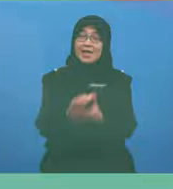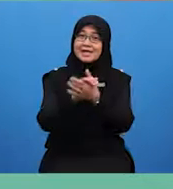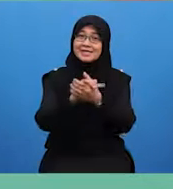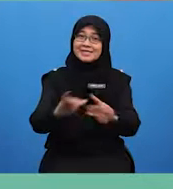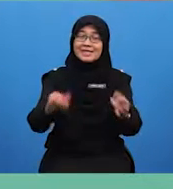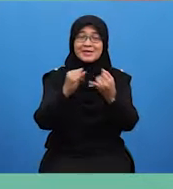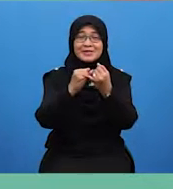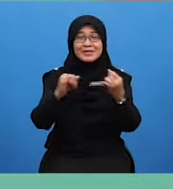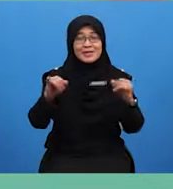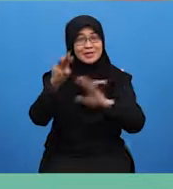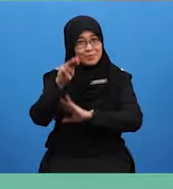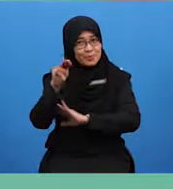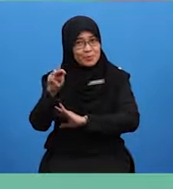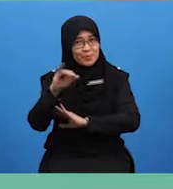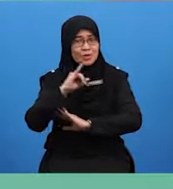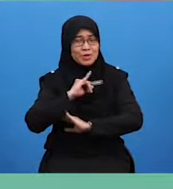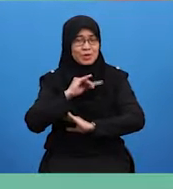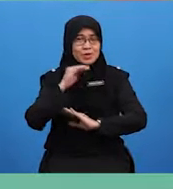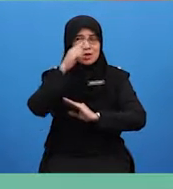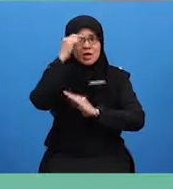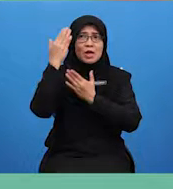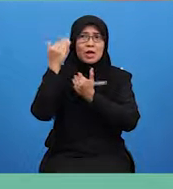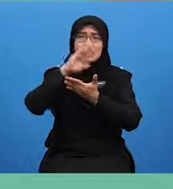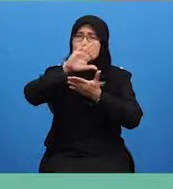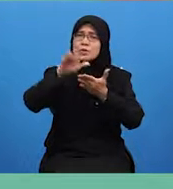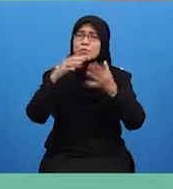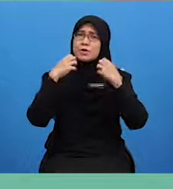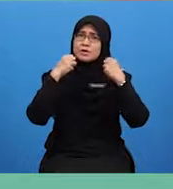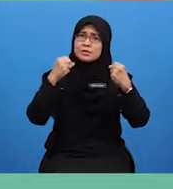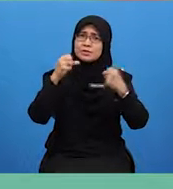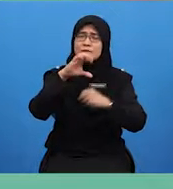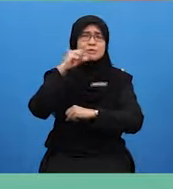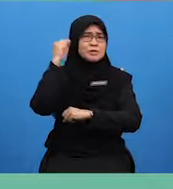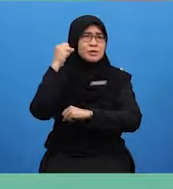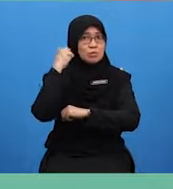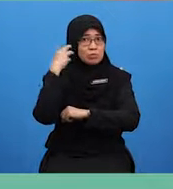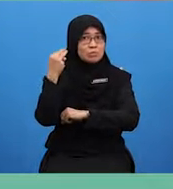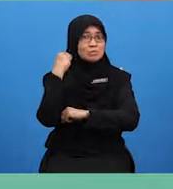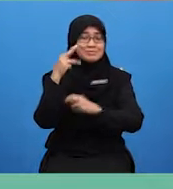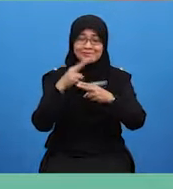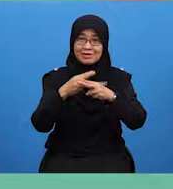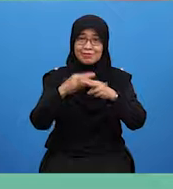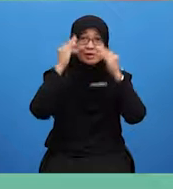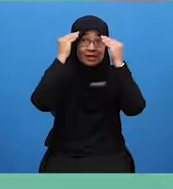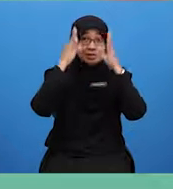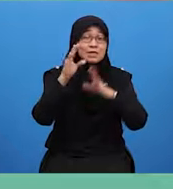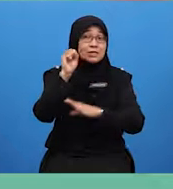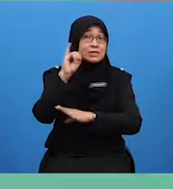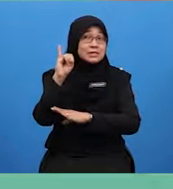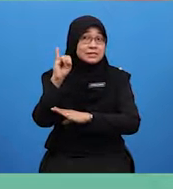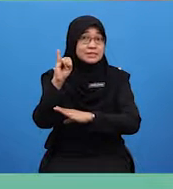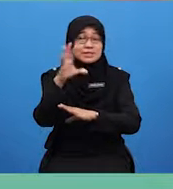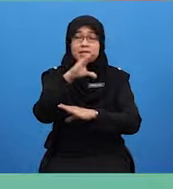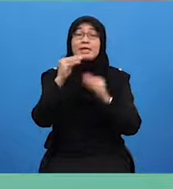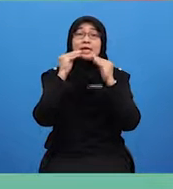Selamat sejahtera murid-murid. Cikgu harap semua murid sihat dan sentiasa bersemangat. Nama cikgu, Cikgu Si. Cikgu mengajar